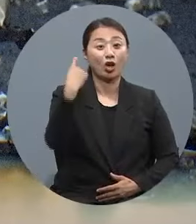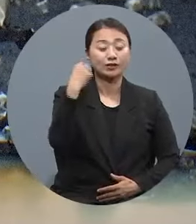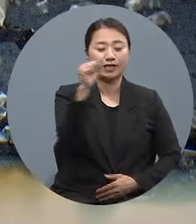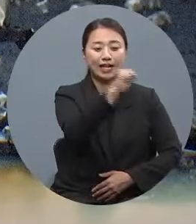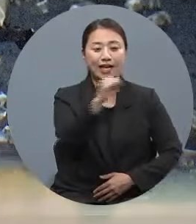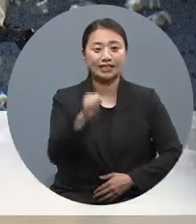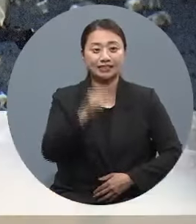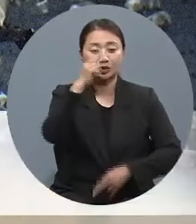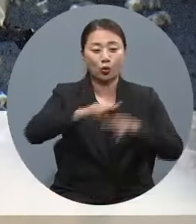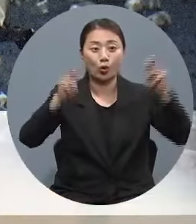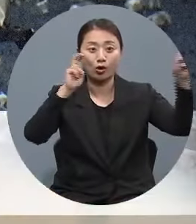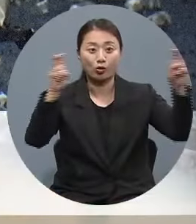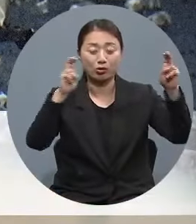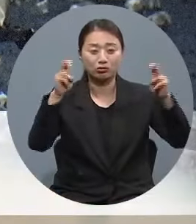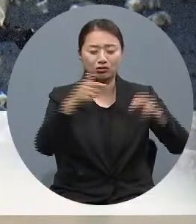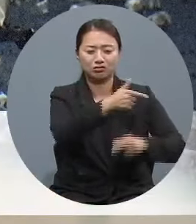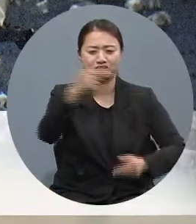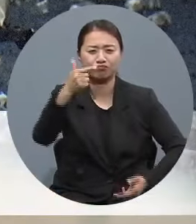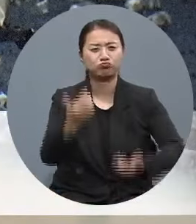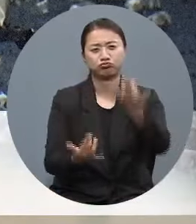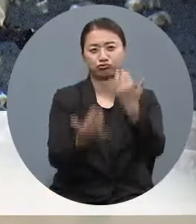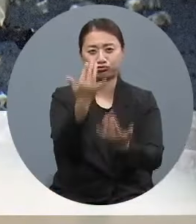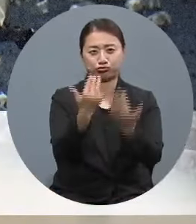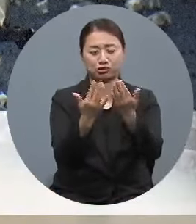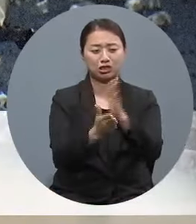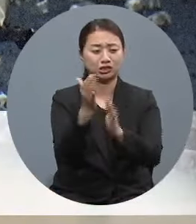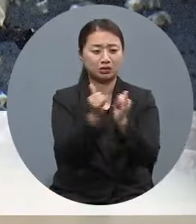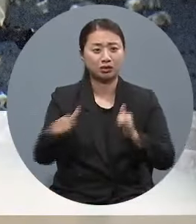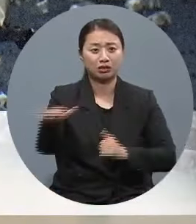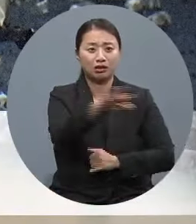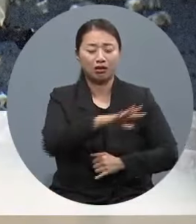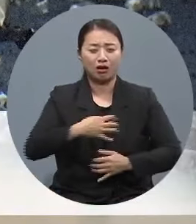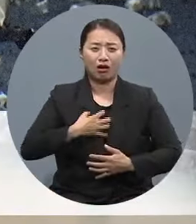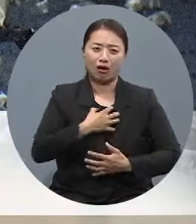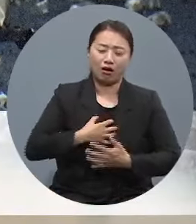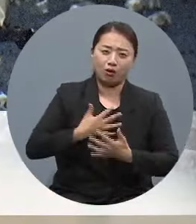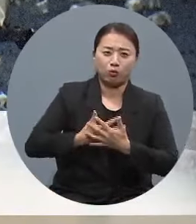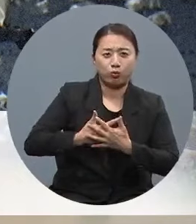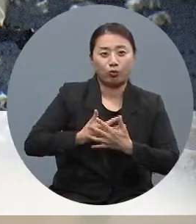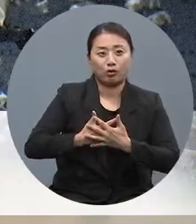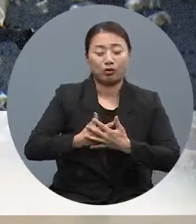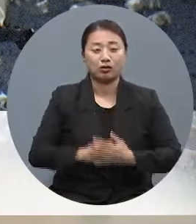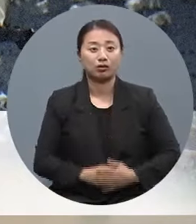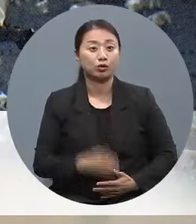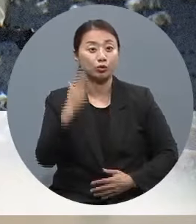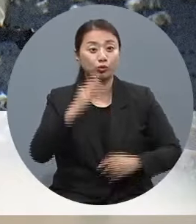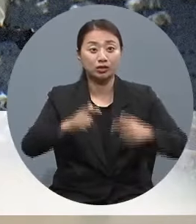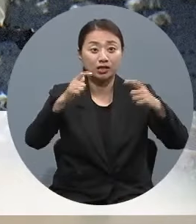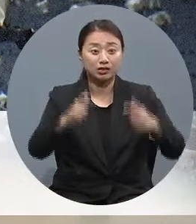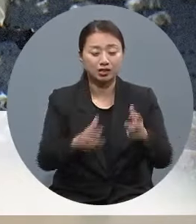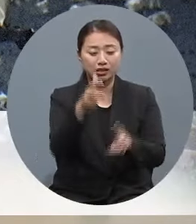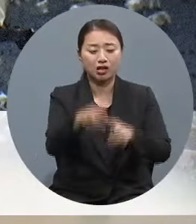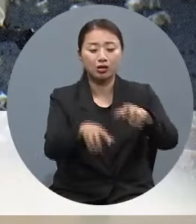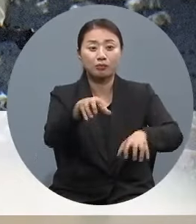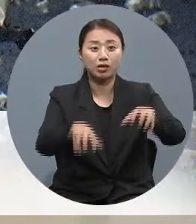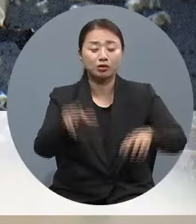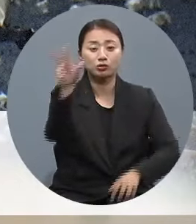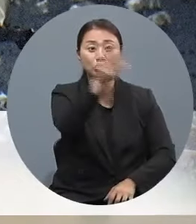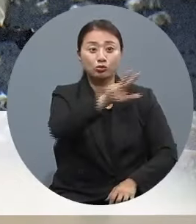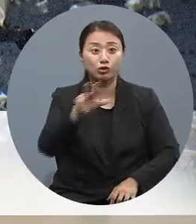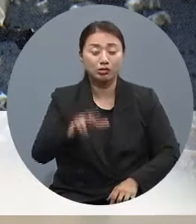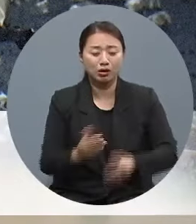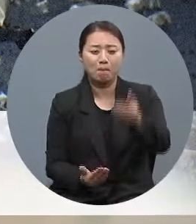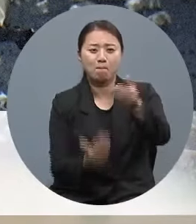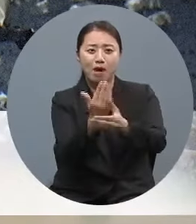어제 S-OIL 공장에서 발생한 대형 화재로 울산 시민들은 가슴을 졸여야 했습니다. 울산 지역 산업단지는